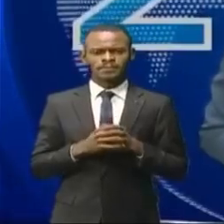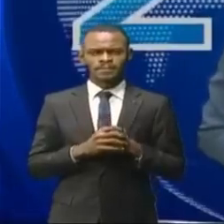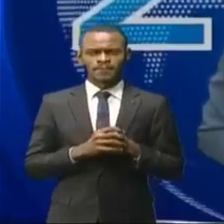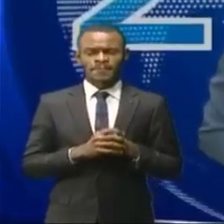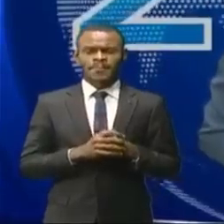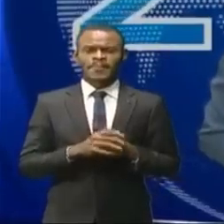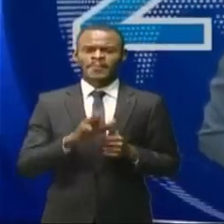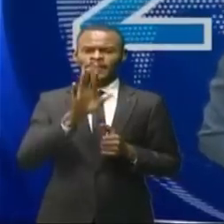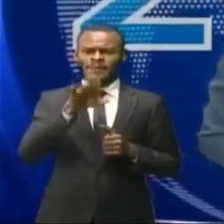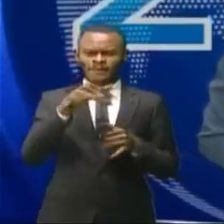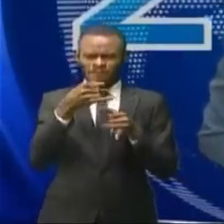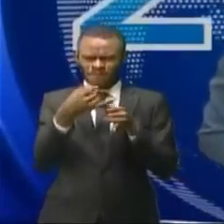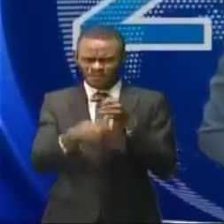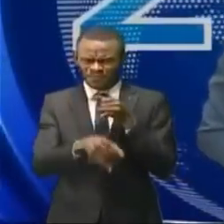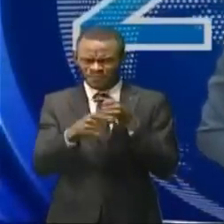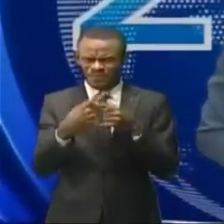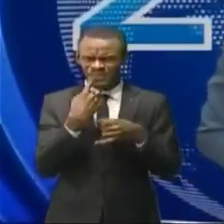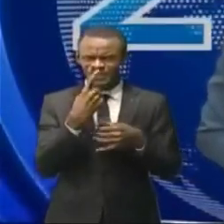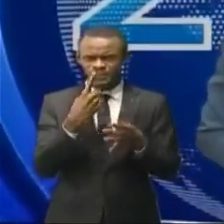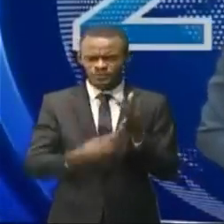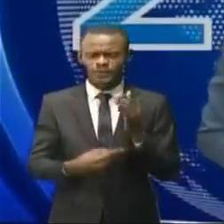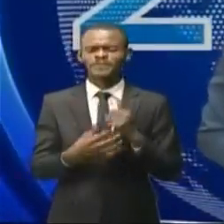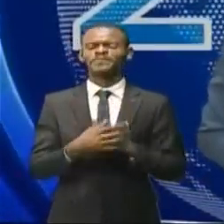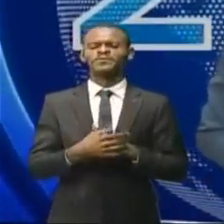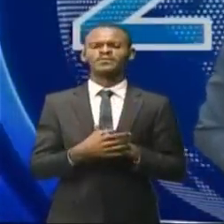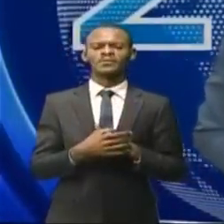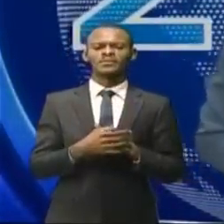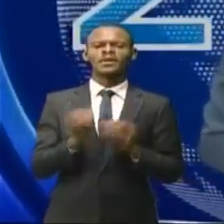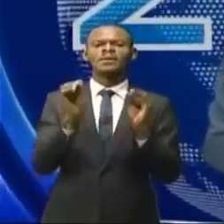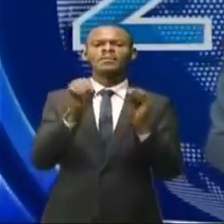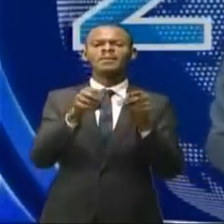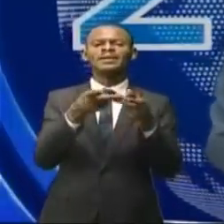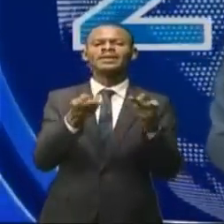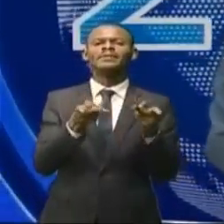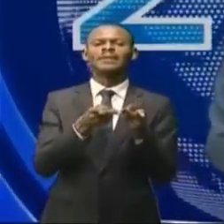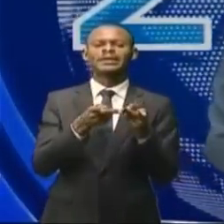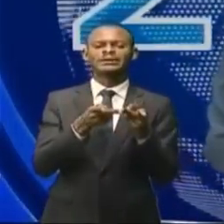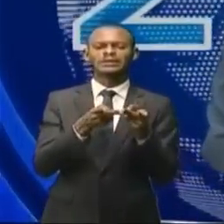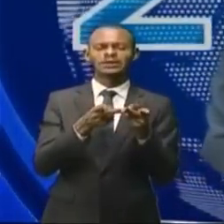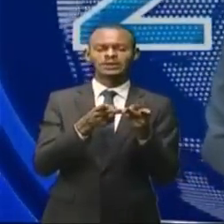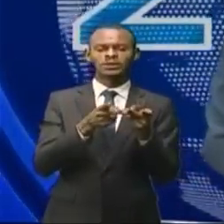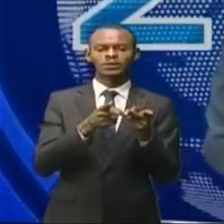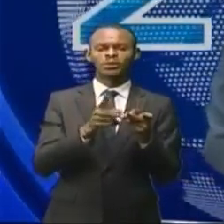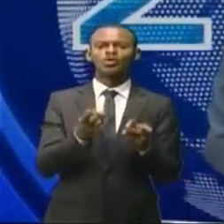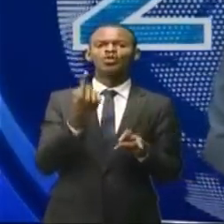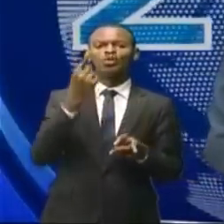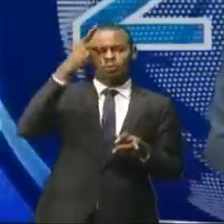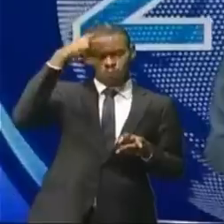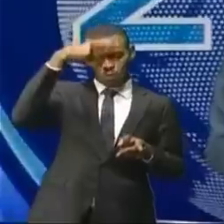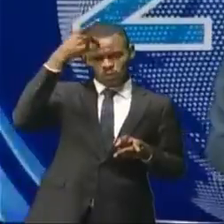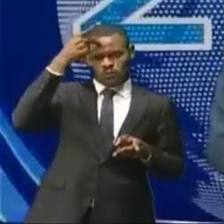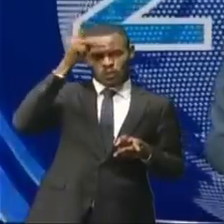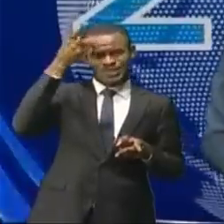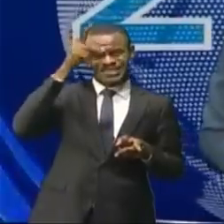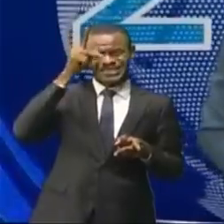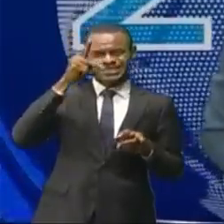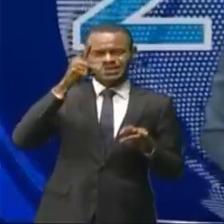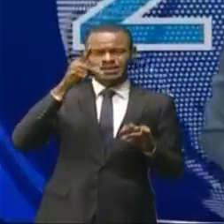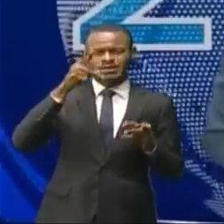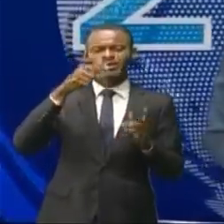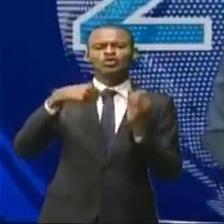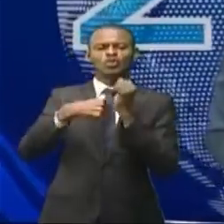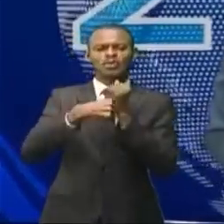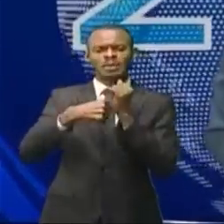enfin mettre en place une politique humanitaire pour apporter assistance aux déplacer un terme victime des